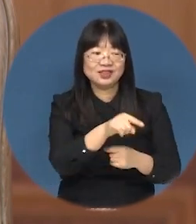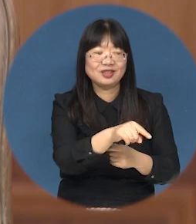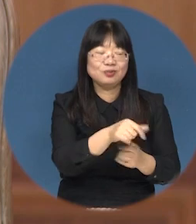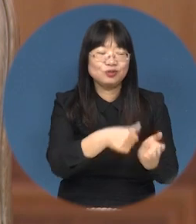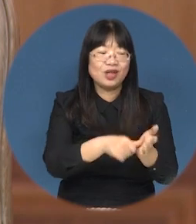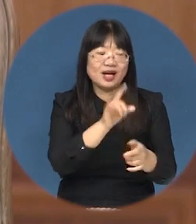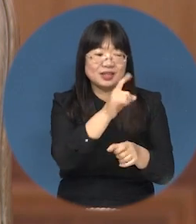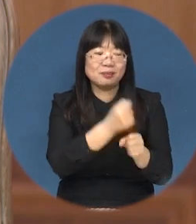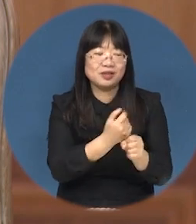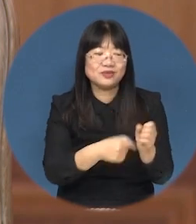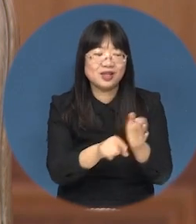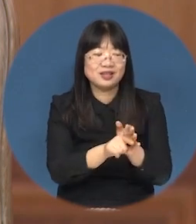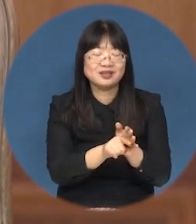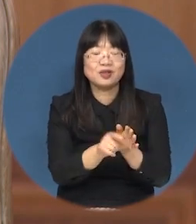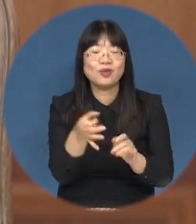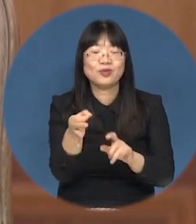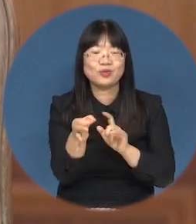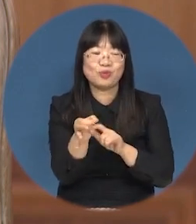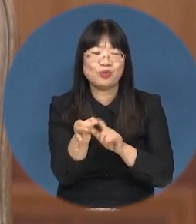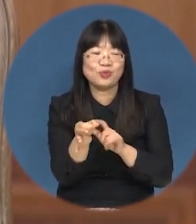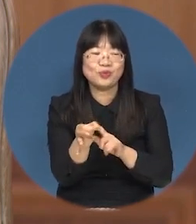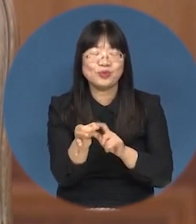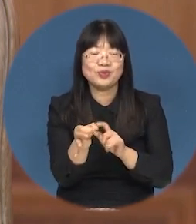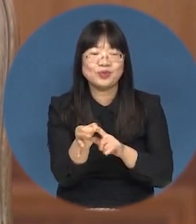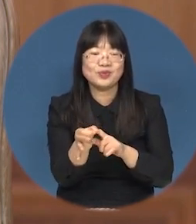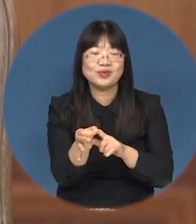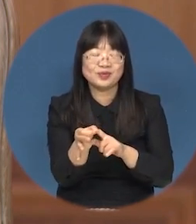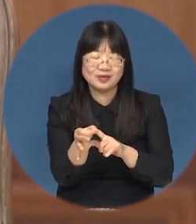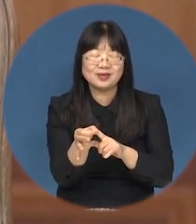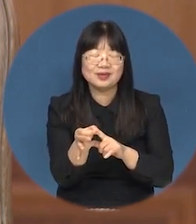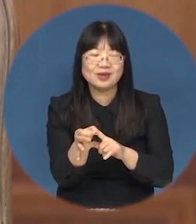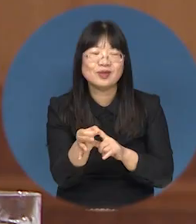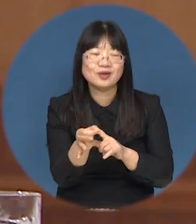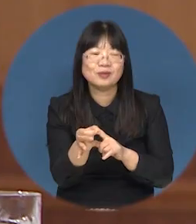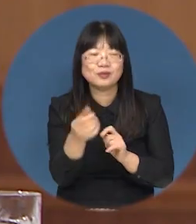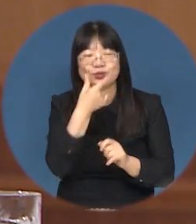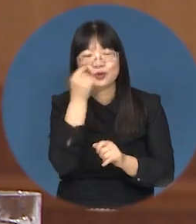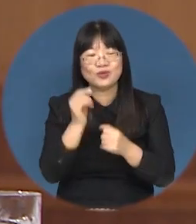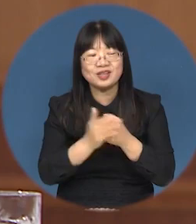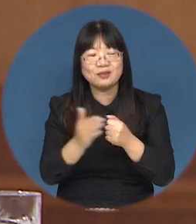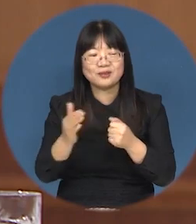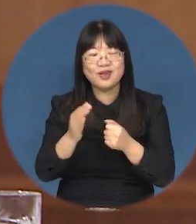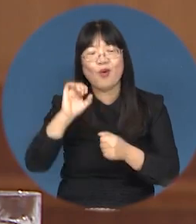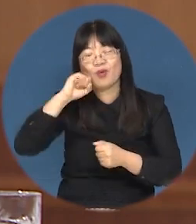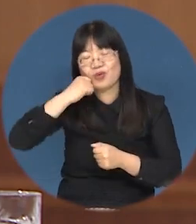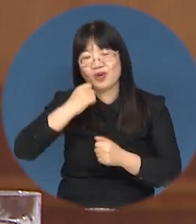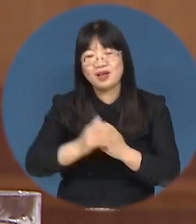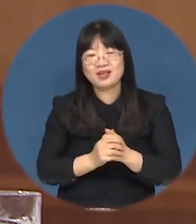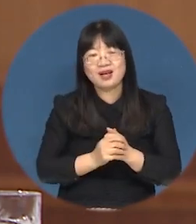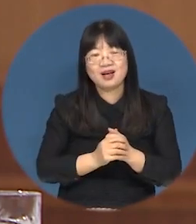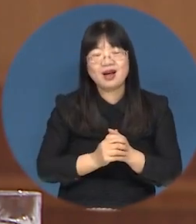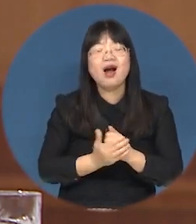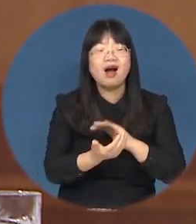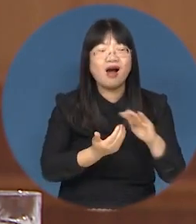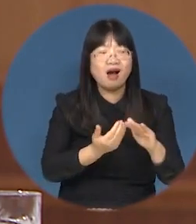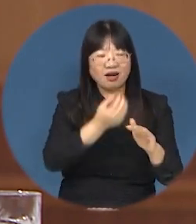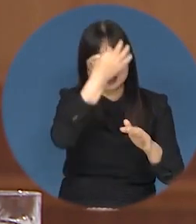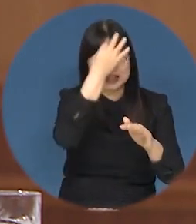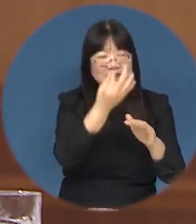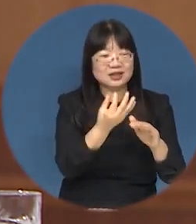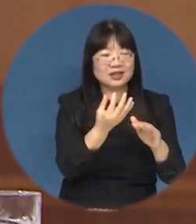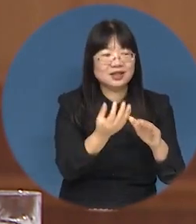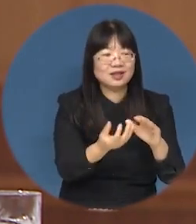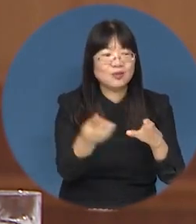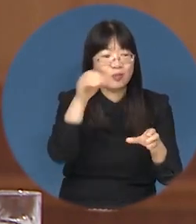좀 경제적으로 많은 좀 그 어려움을 겪으시거든요. 이게 아까 설명 들은 대로 그런 첨단 제품이 되면은